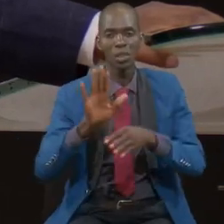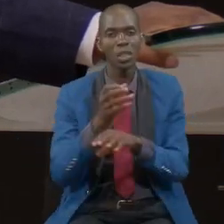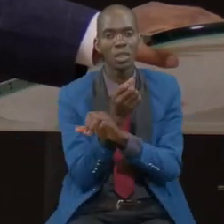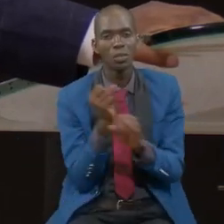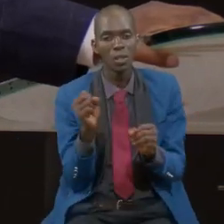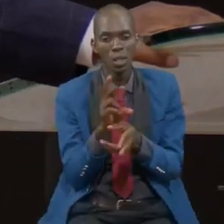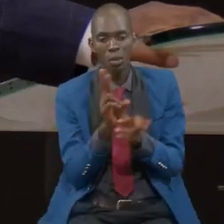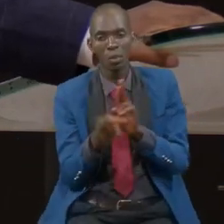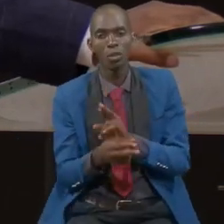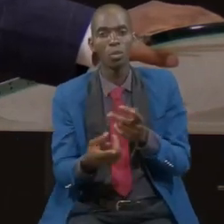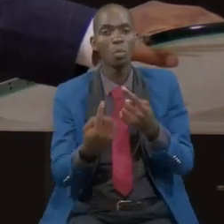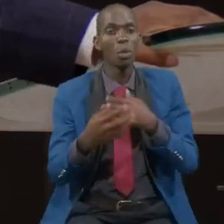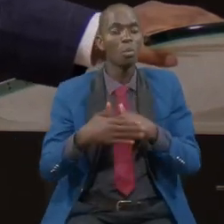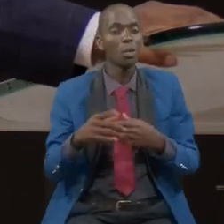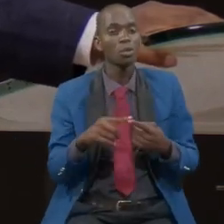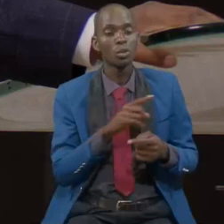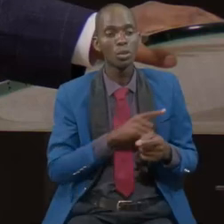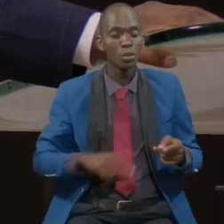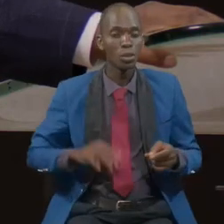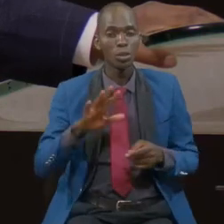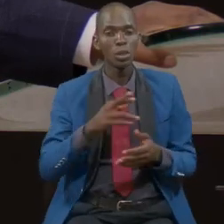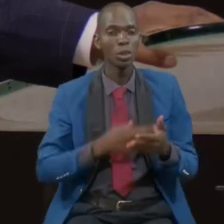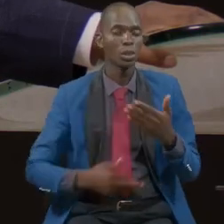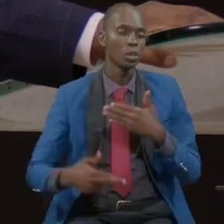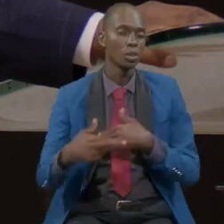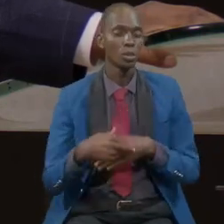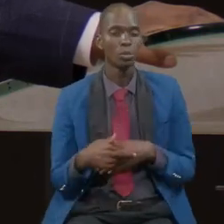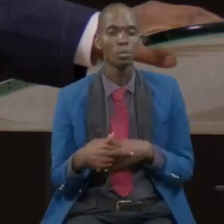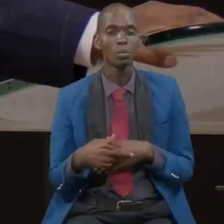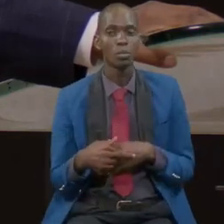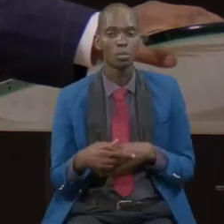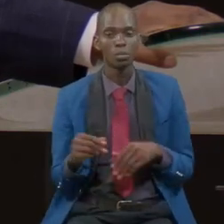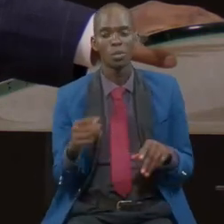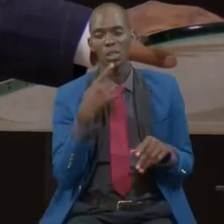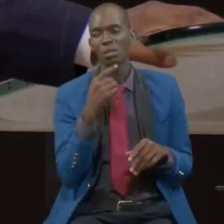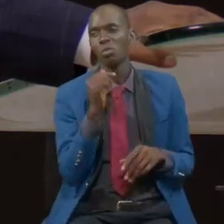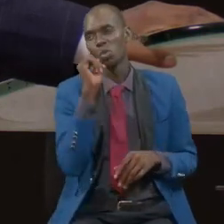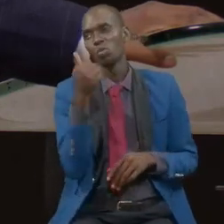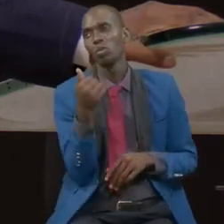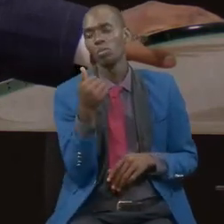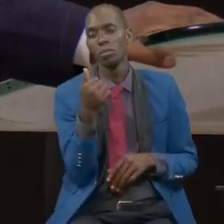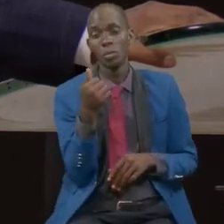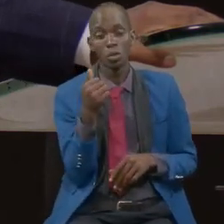il remet à l'autre jour leur salut et de telle personne